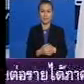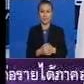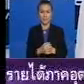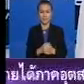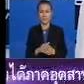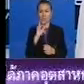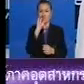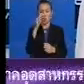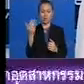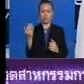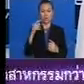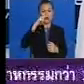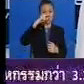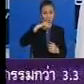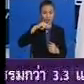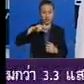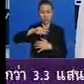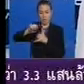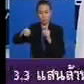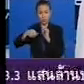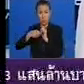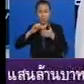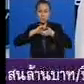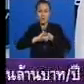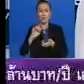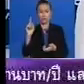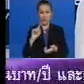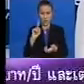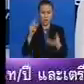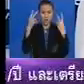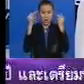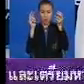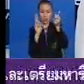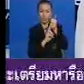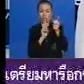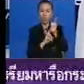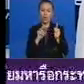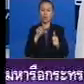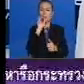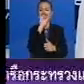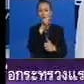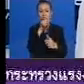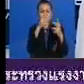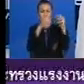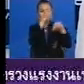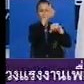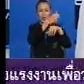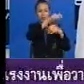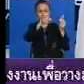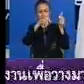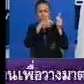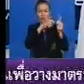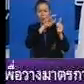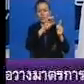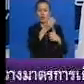ส่วนกรณีความสัมพันธ์ไทยกัมพูชานะคะรองนายกรัฐมนตรีฝ่ายความมั่นคงก็ไม่ขอตอบโต้การให้สัมภาษณ์ของสมเด็จฮุนเซนเกี่ยวกับความสัมพันธ์